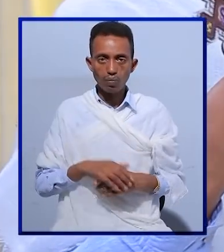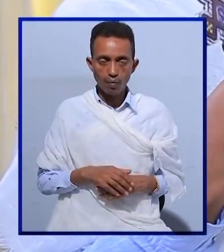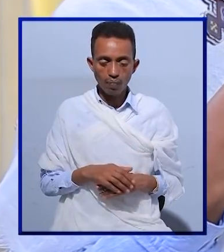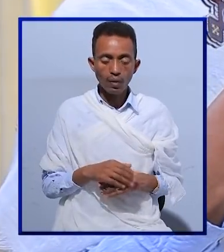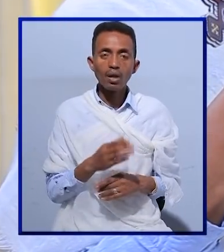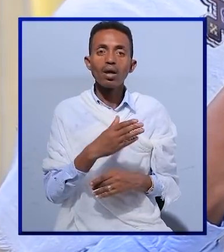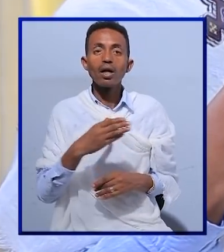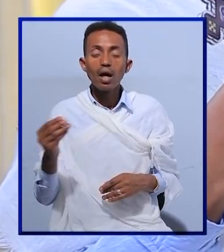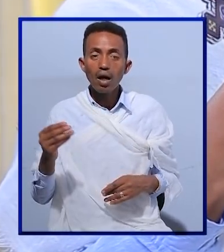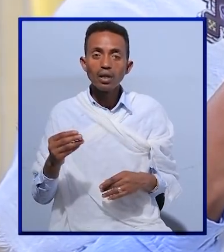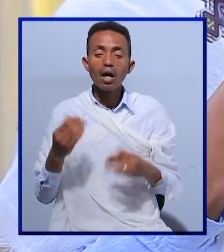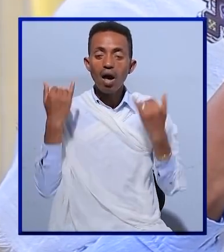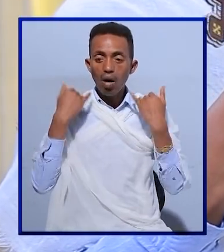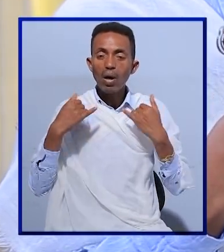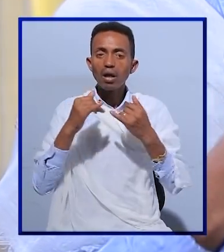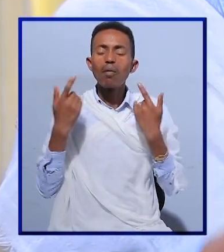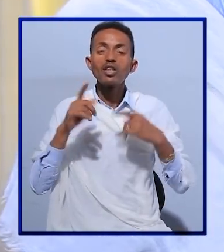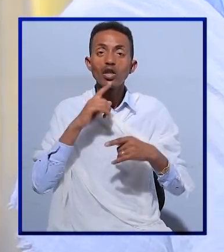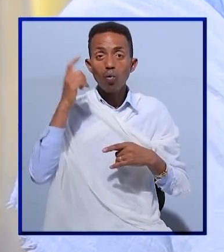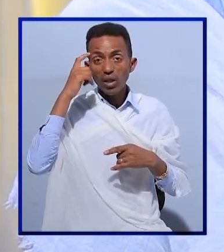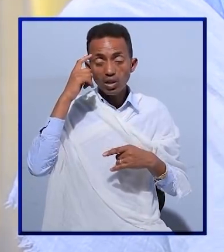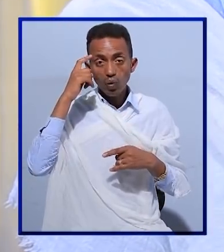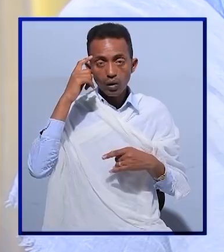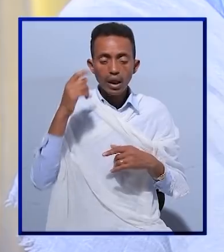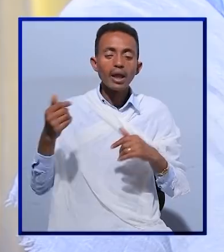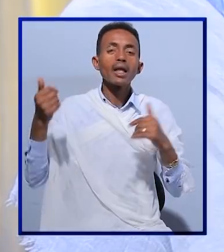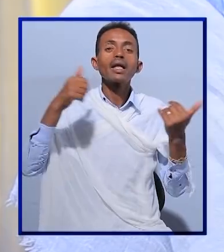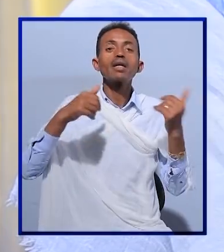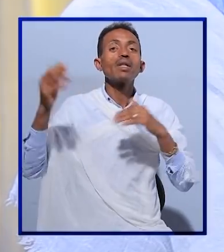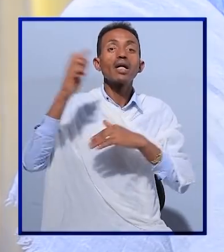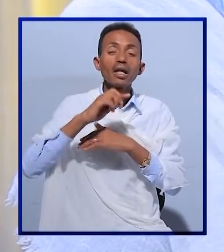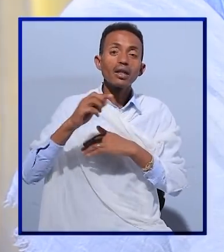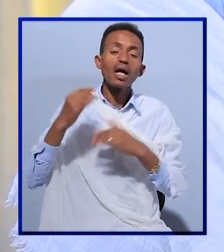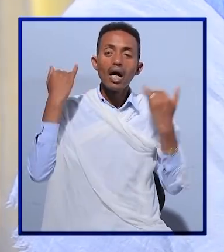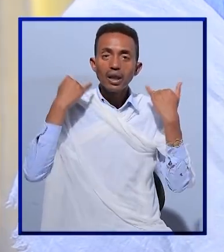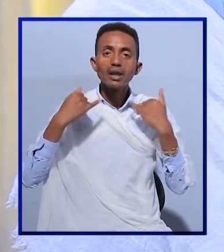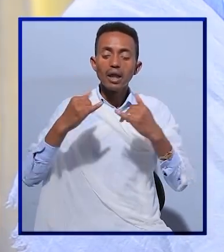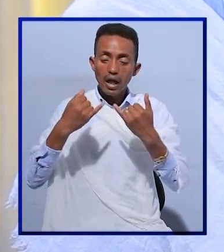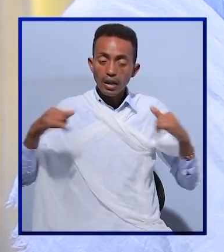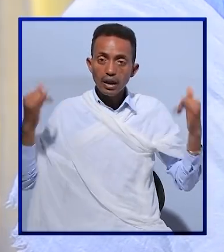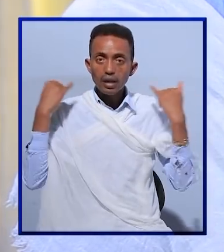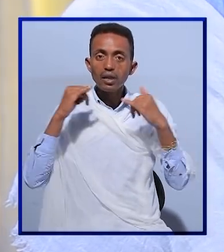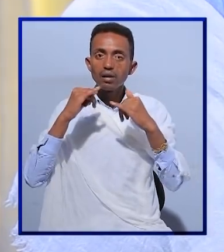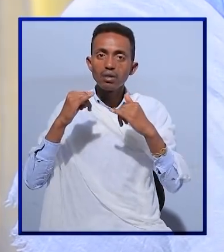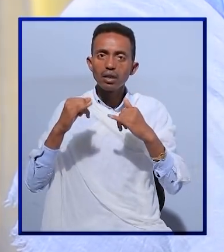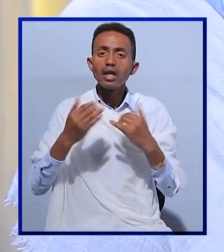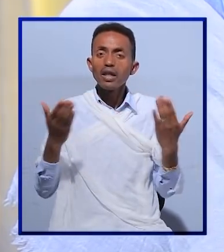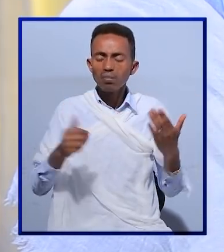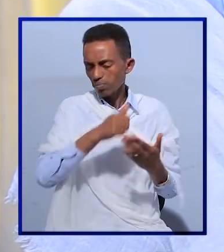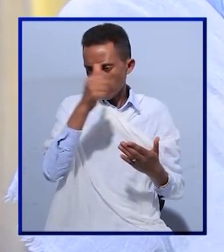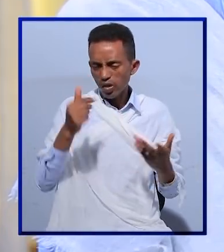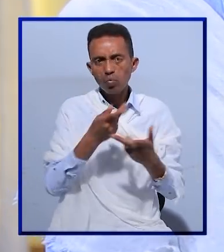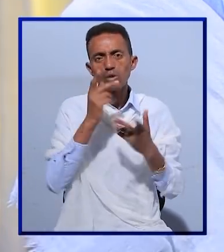የምንማጸንበት ማረጋገጫችን ነው። እና ማተብ መቼ ነው የሚታሰረው? የተጠመቅንለት ነው።